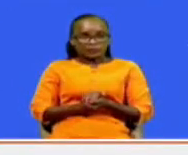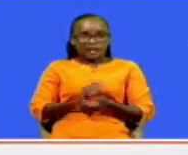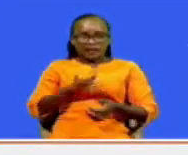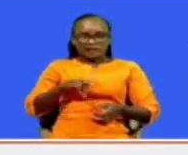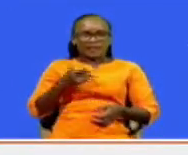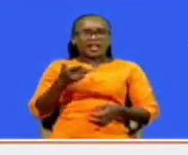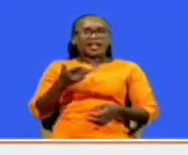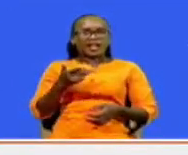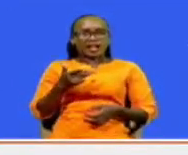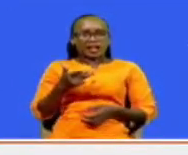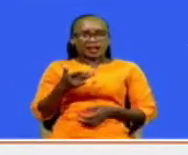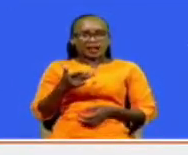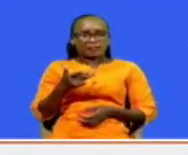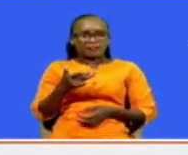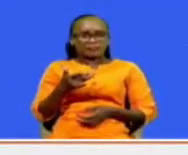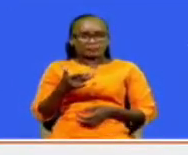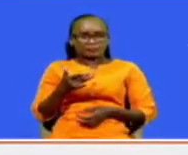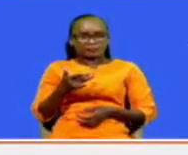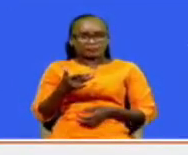Nikasikia